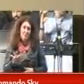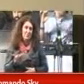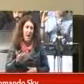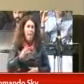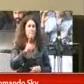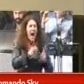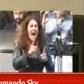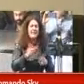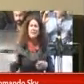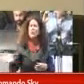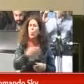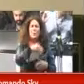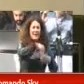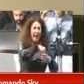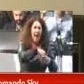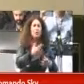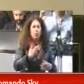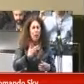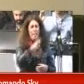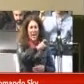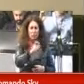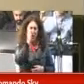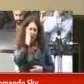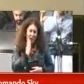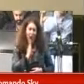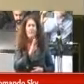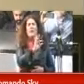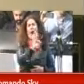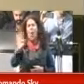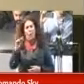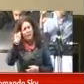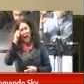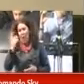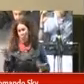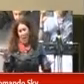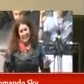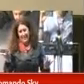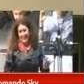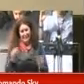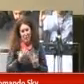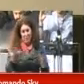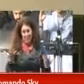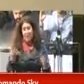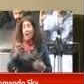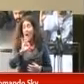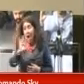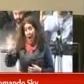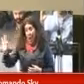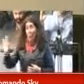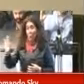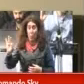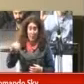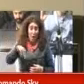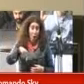brave persone e dei delinquenti. Alcuni di questi purtroppo oggi sono pieni di cronache,